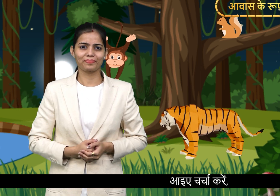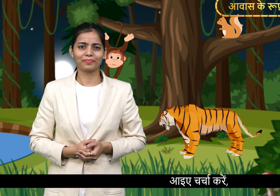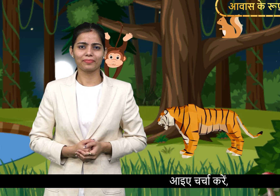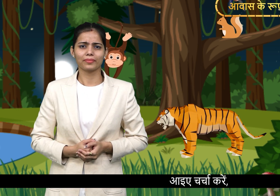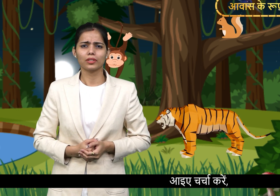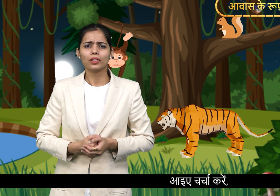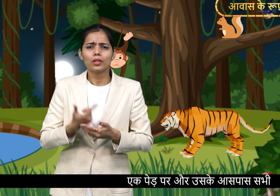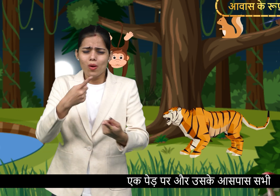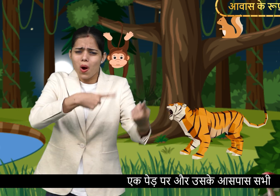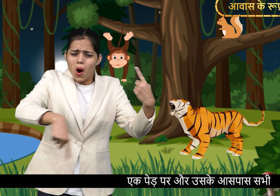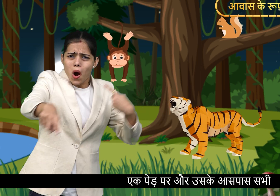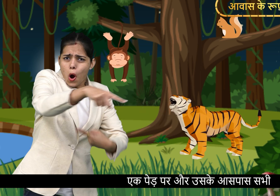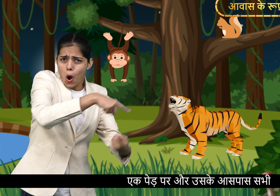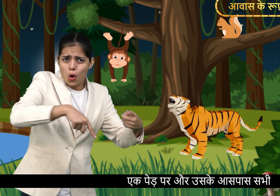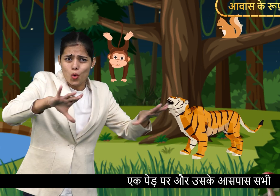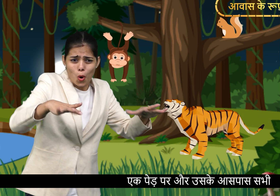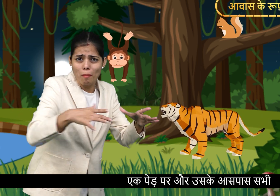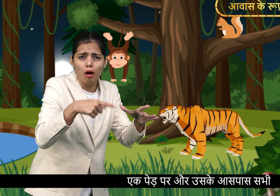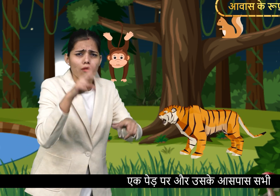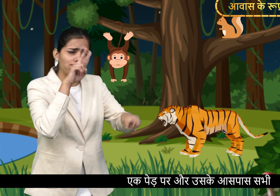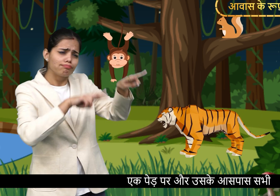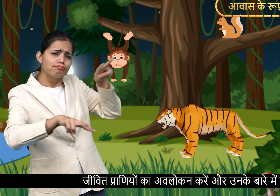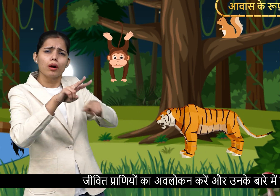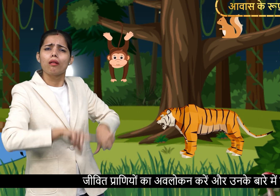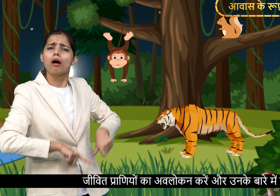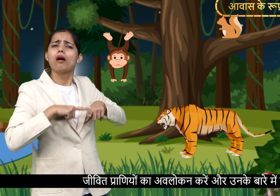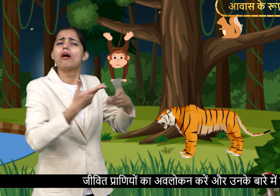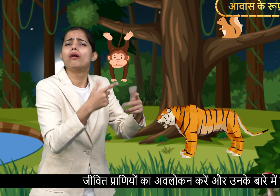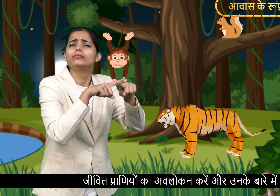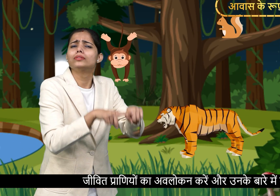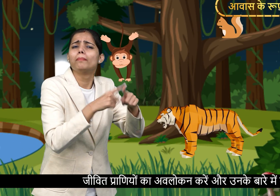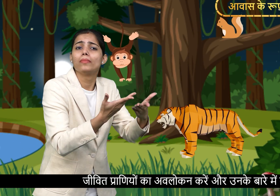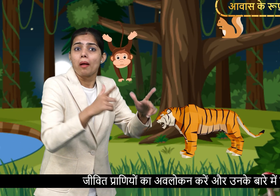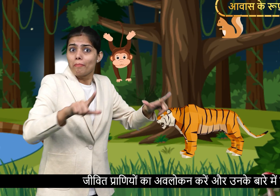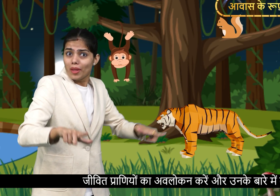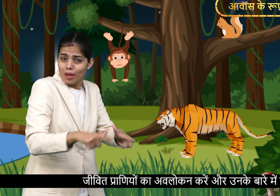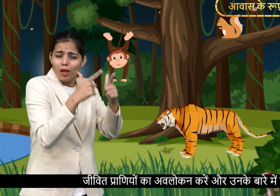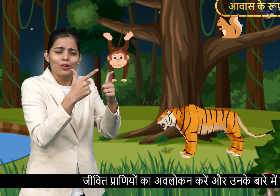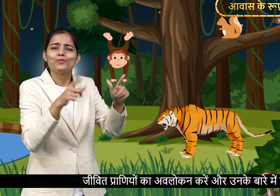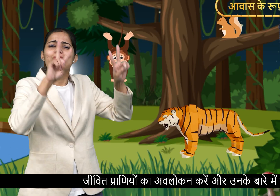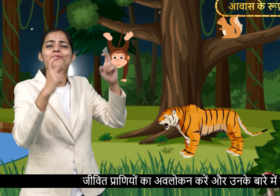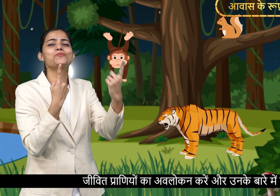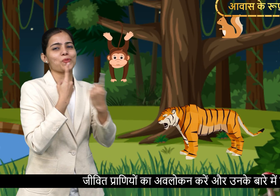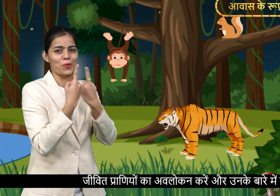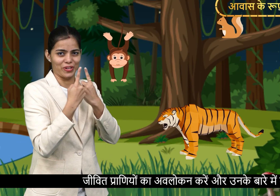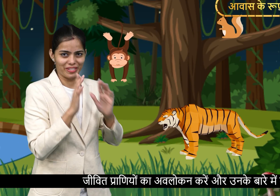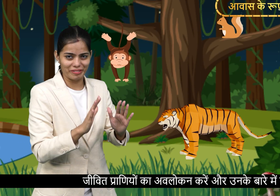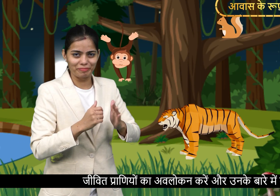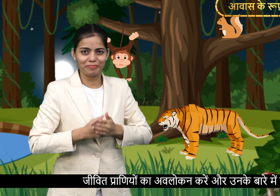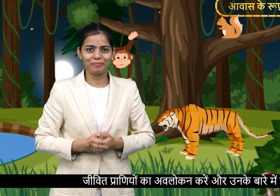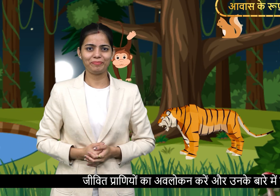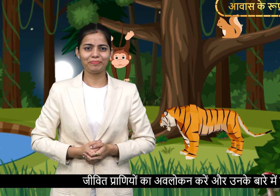आइए चर्चा करें। एक पेड़ पर और उसके आसपास सभी जीवित प्राणियों का अवलोकन करें और उनके बारे में बात